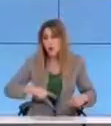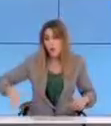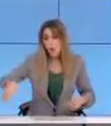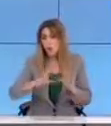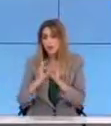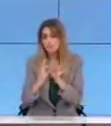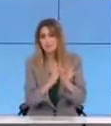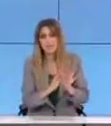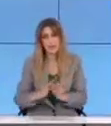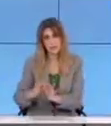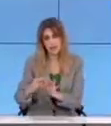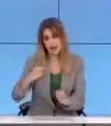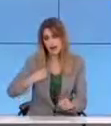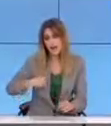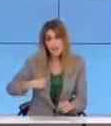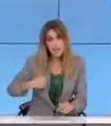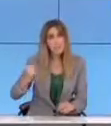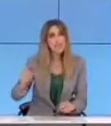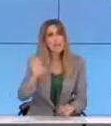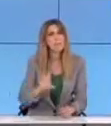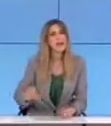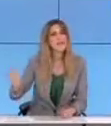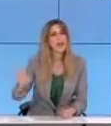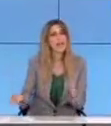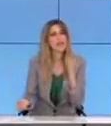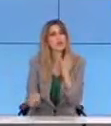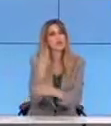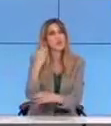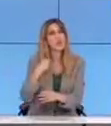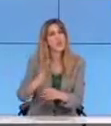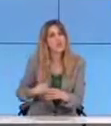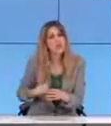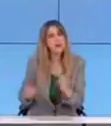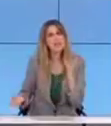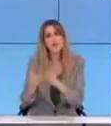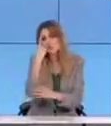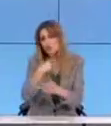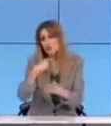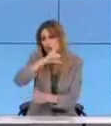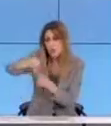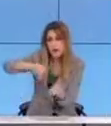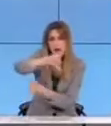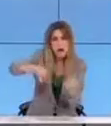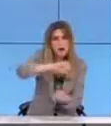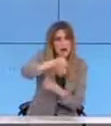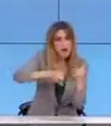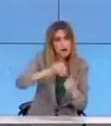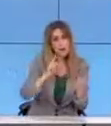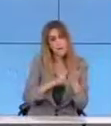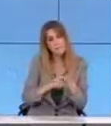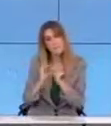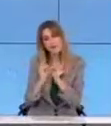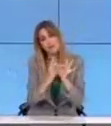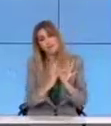αλλάζουν διοίκηση. Δεν υπάρχει κανένα περιθώριο για την οποιαδήποτε αριθμία, ειδικότερα στις τουριστικές περιοχές που θα φιλοξενήσουν